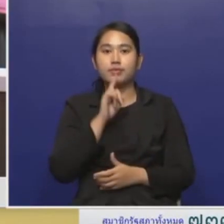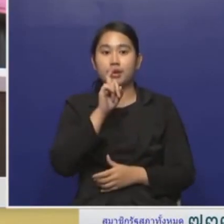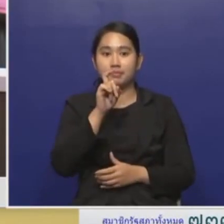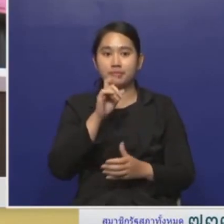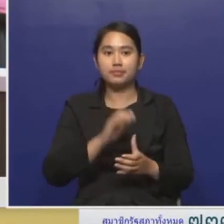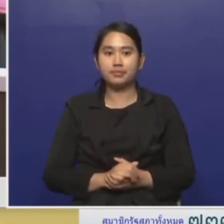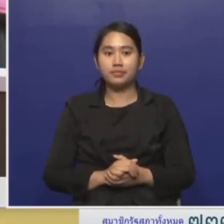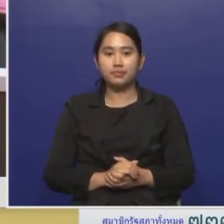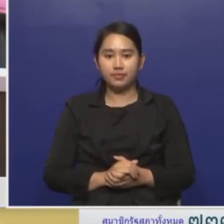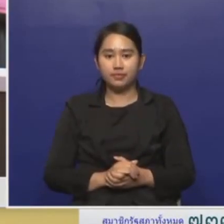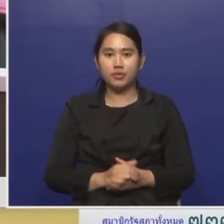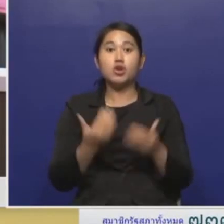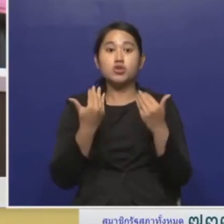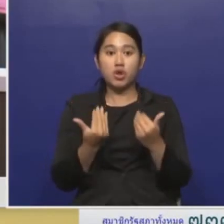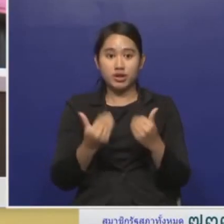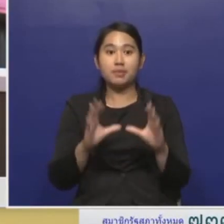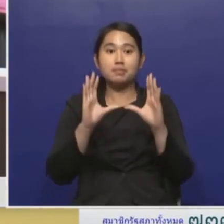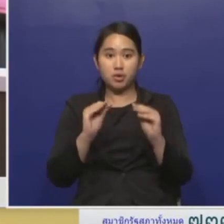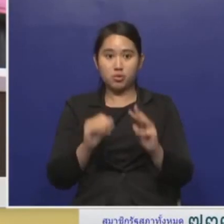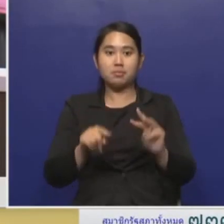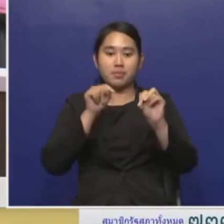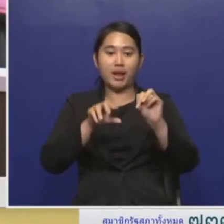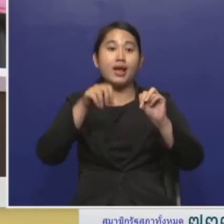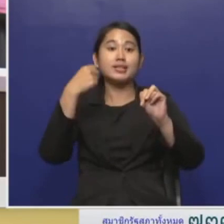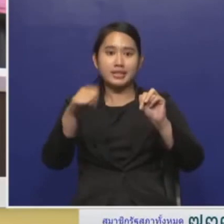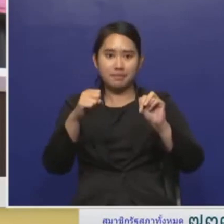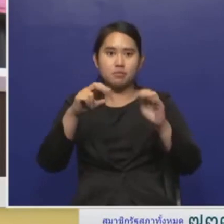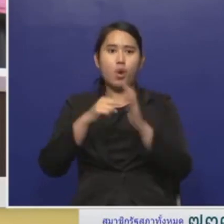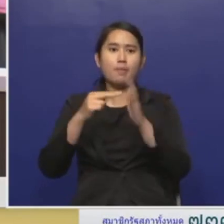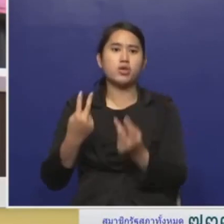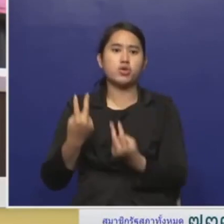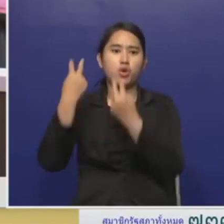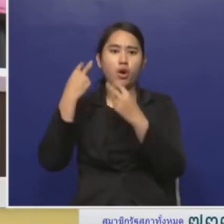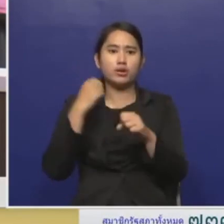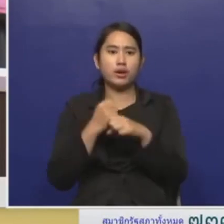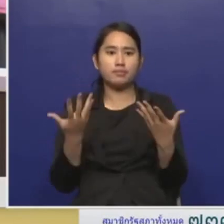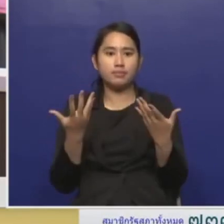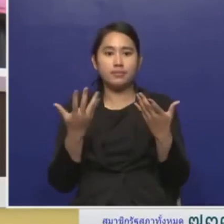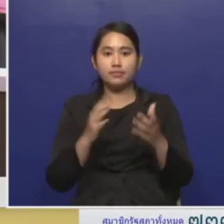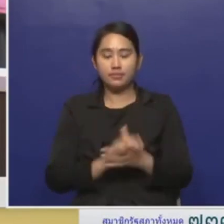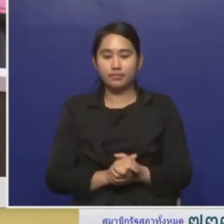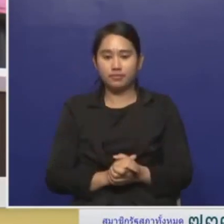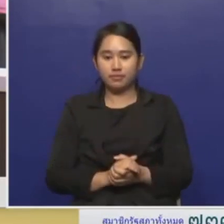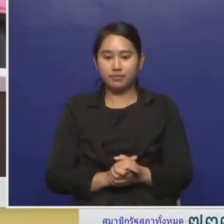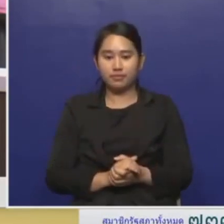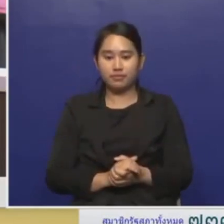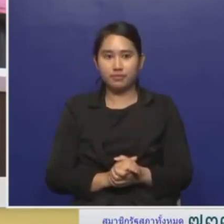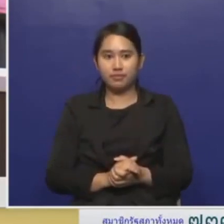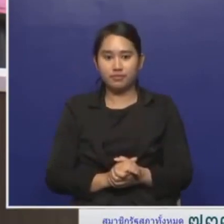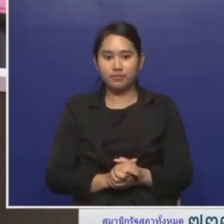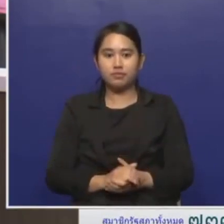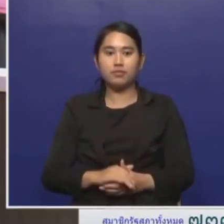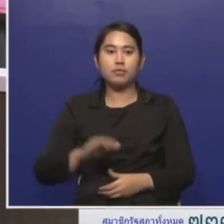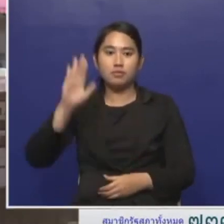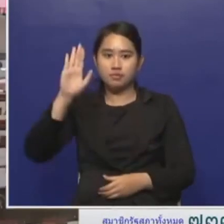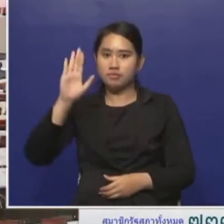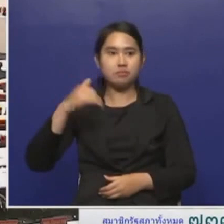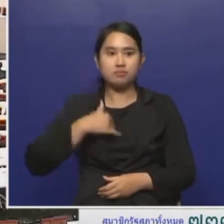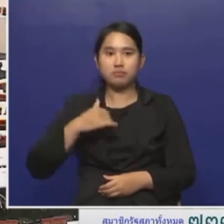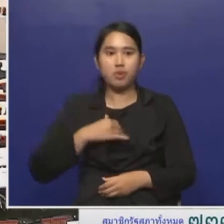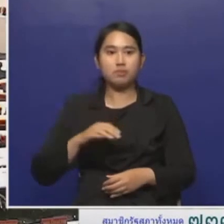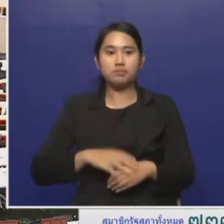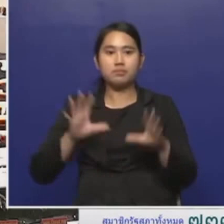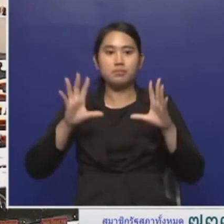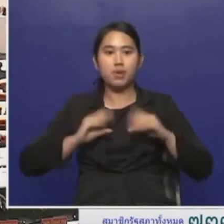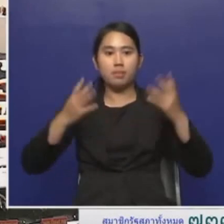ขะนี้เราอยใมาตรasitนะครถ้ปธา ครั จะย้อนกไปไดยไครับผมยืนรน วายัไมเข้ามาตรas